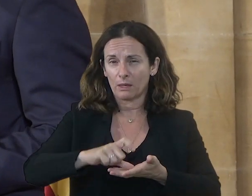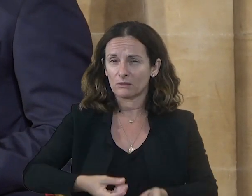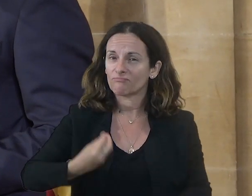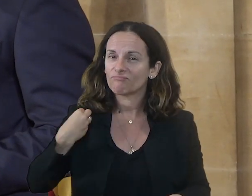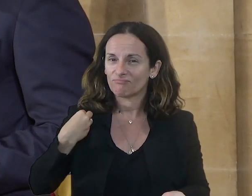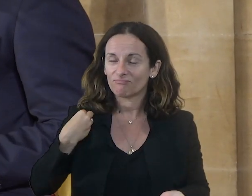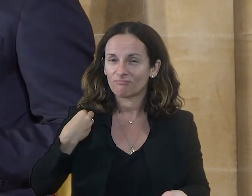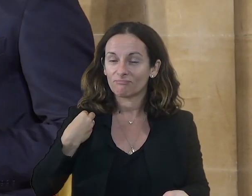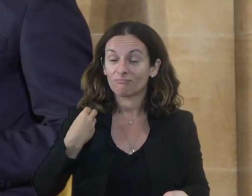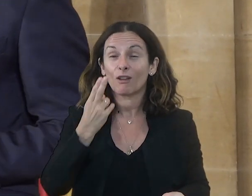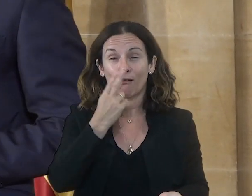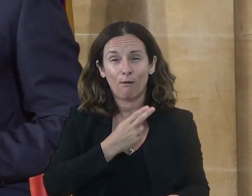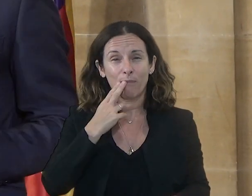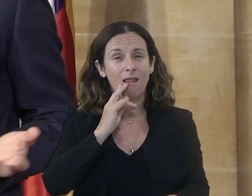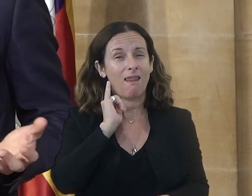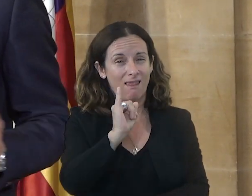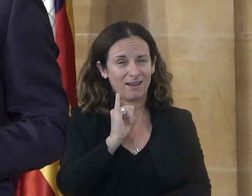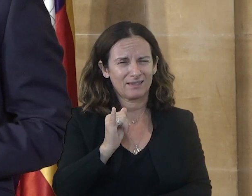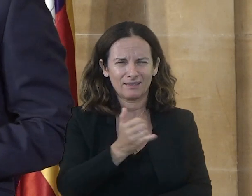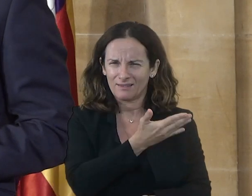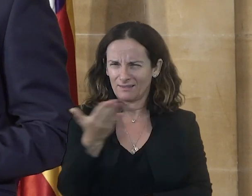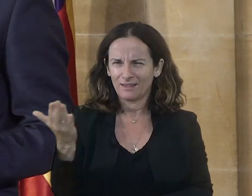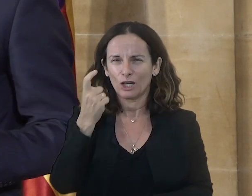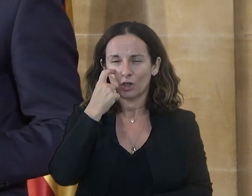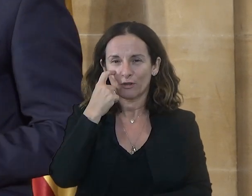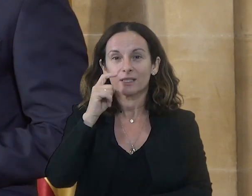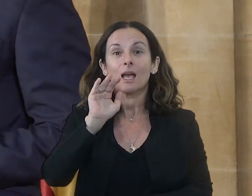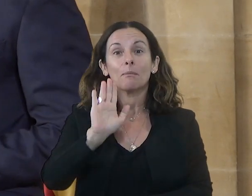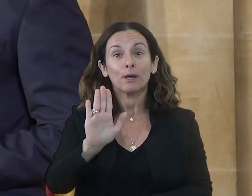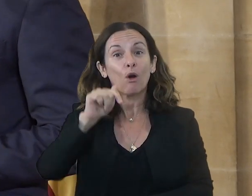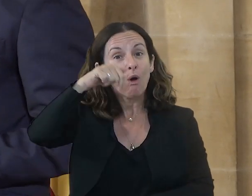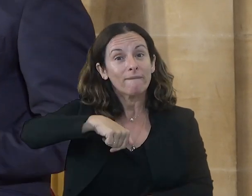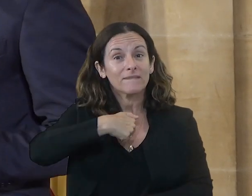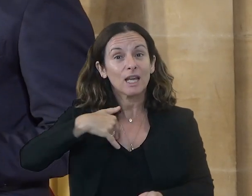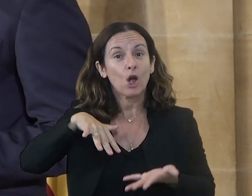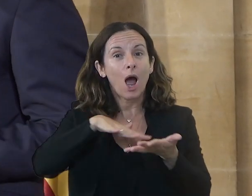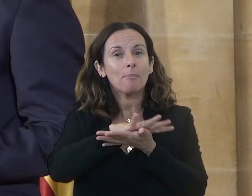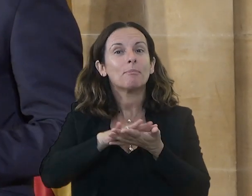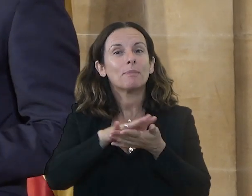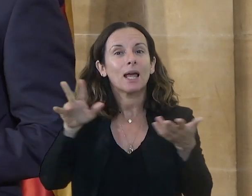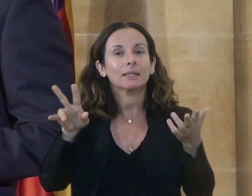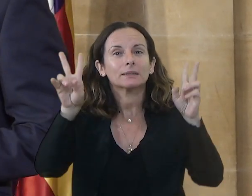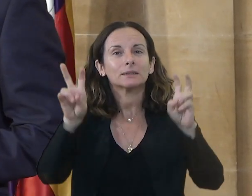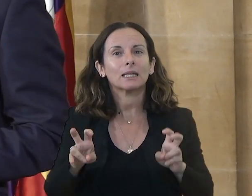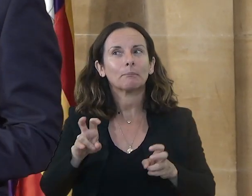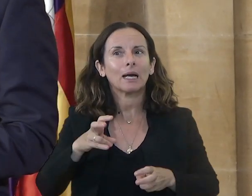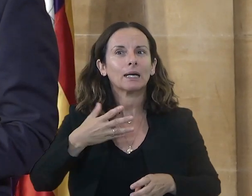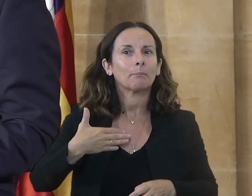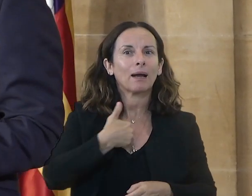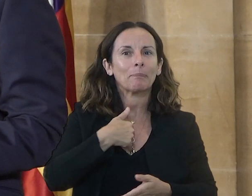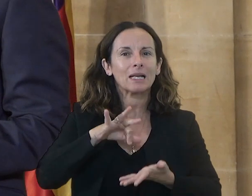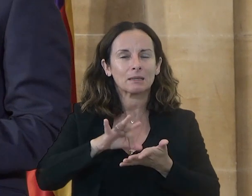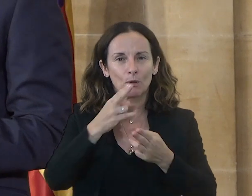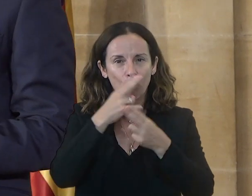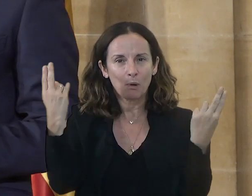Mallorca. Aquest és el nostre compromís i el coneixeu tots. Per això, per avui, vull xerrar dels